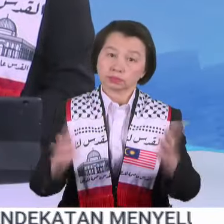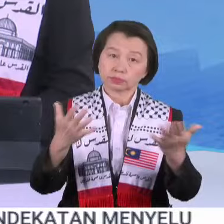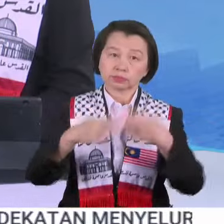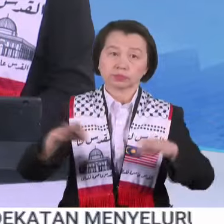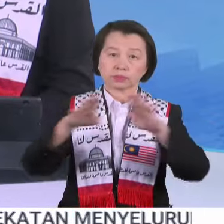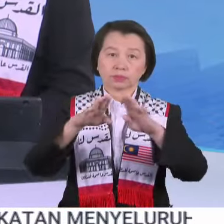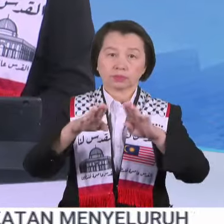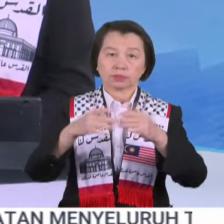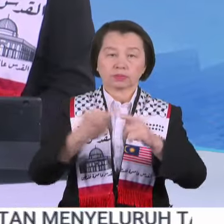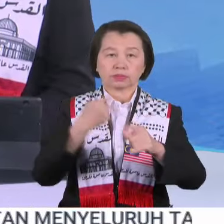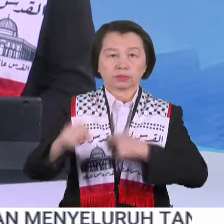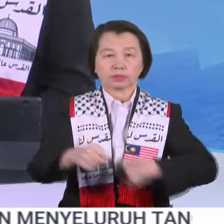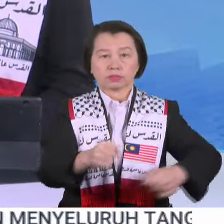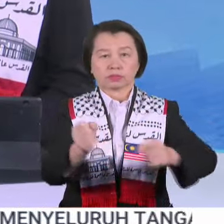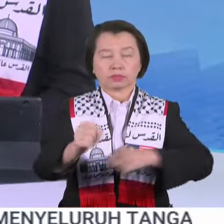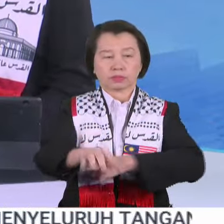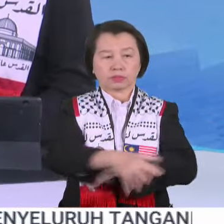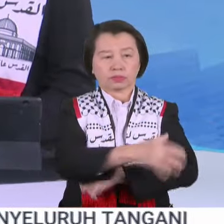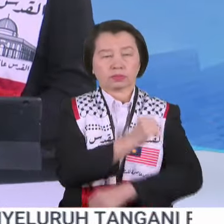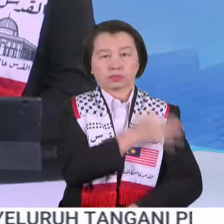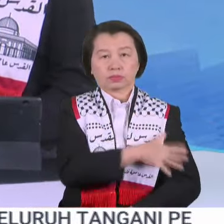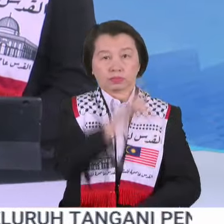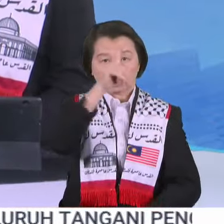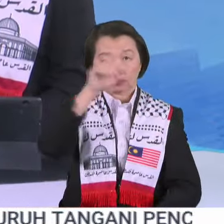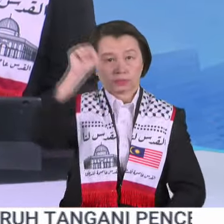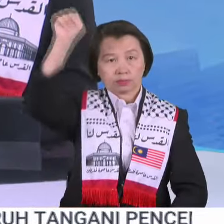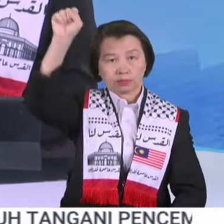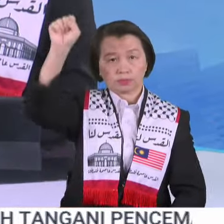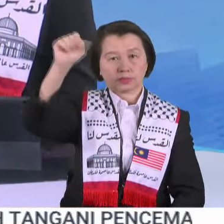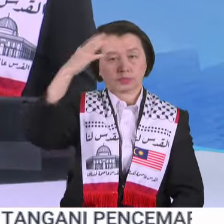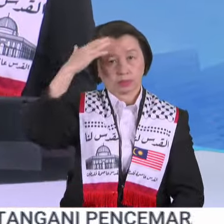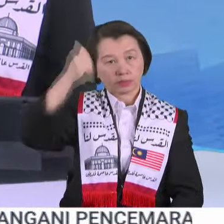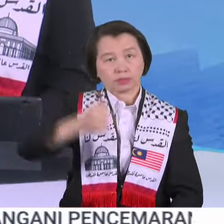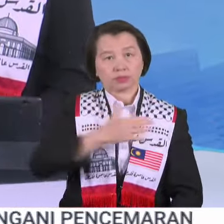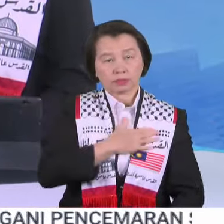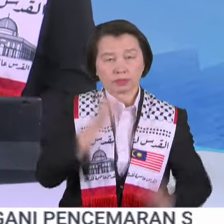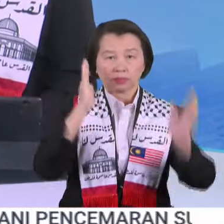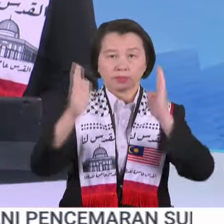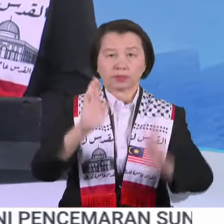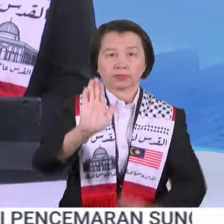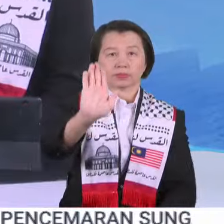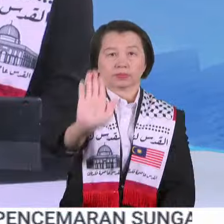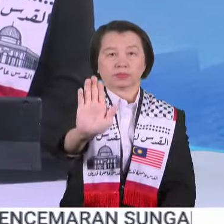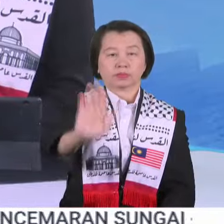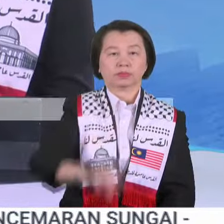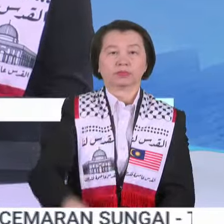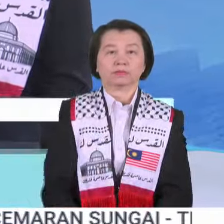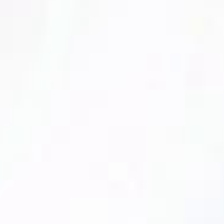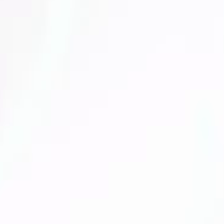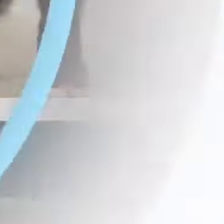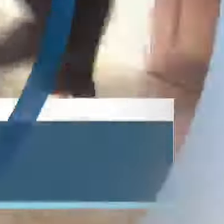Sekian berita perdana dari Sungai ke Segara, Palestin pasti merdeka. Assalamualaikum, salam Malaysia Madani.